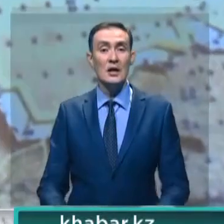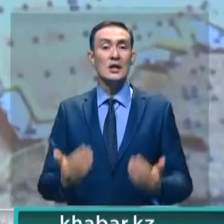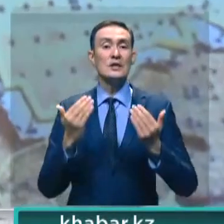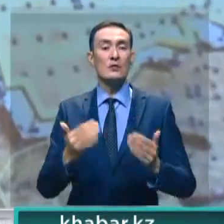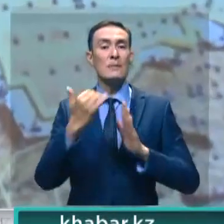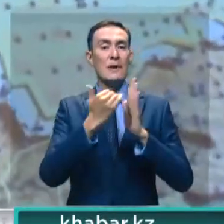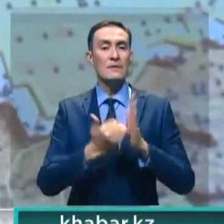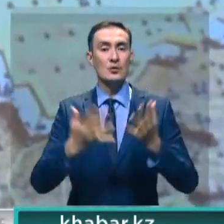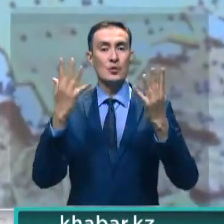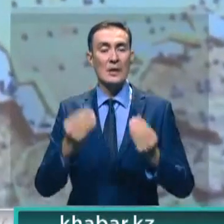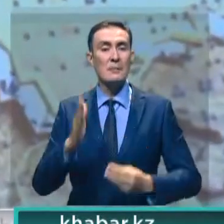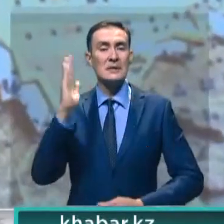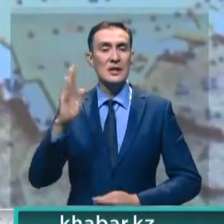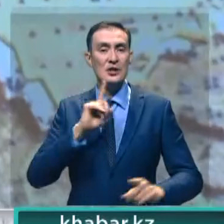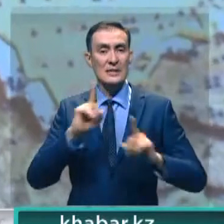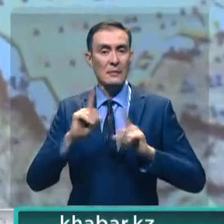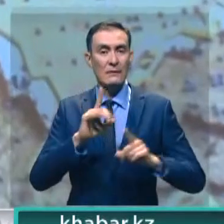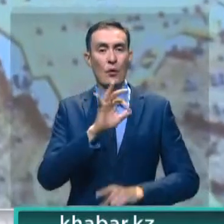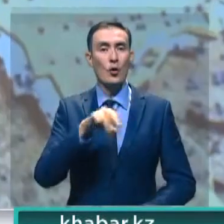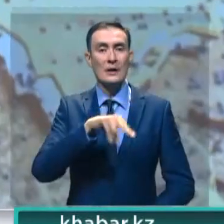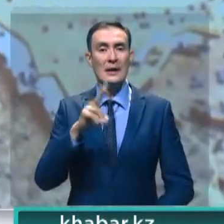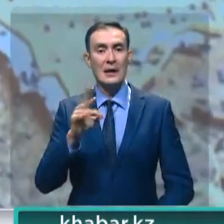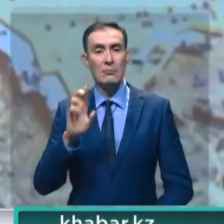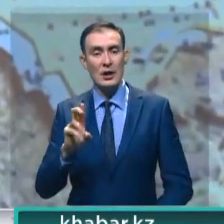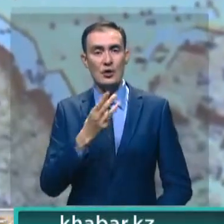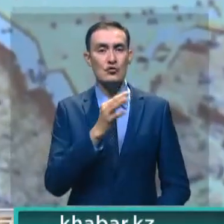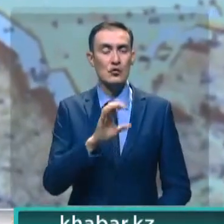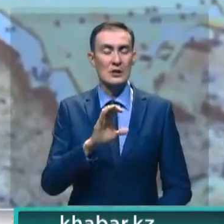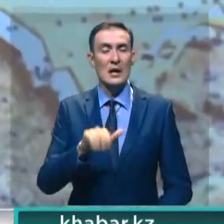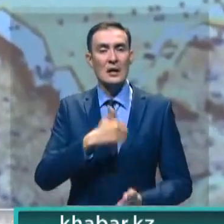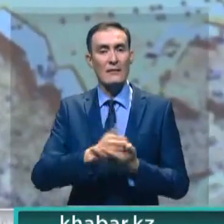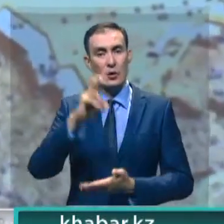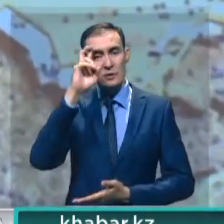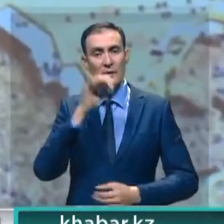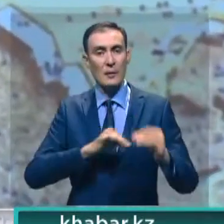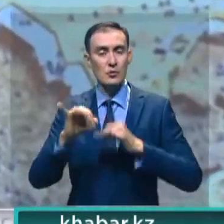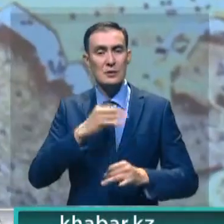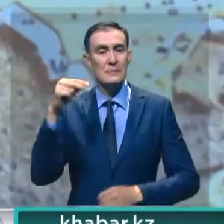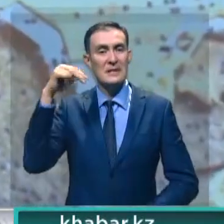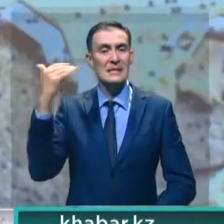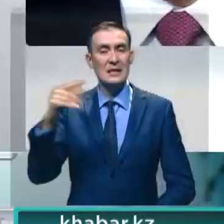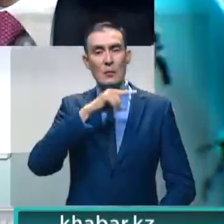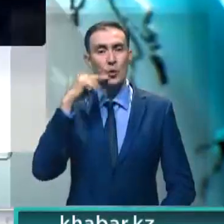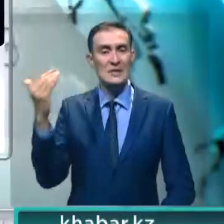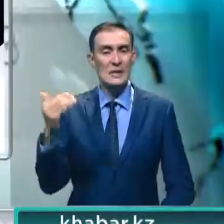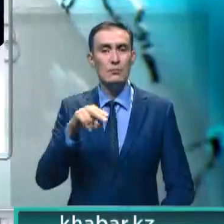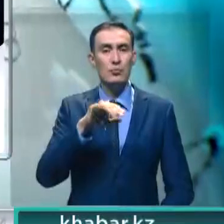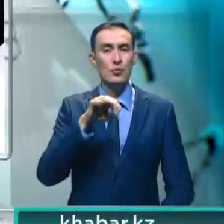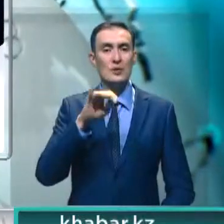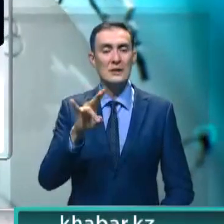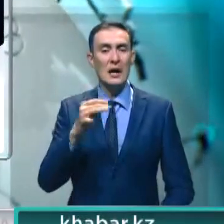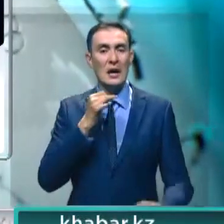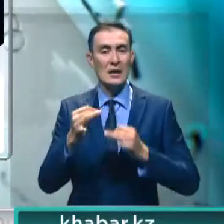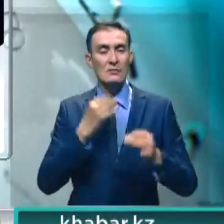же повестку дня предстоящих саммитов ОДКБ и ШОС в Душанбе Касым-Жомарт Токаев обсудил с президентом России Владимиром Путиным.